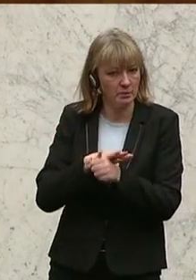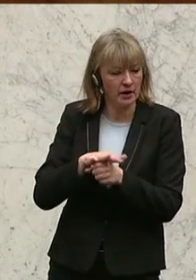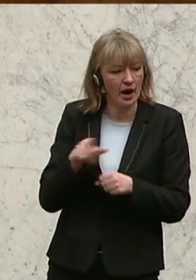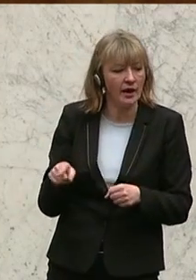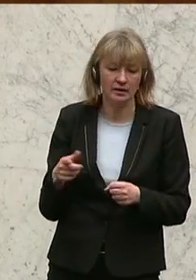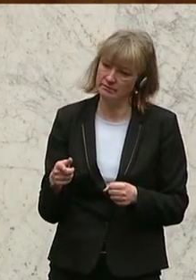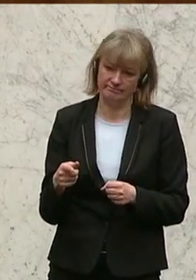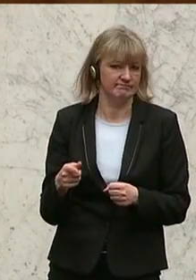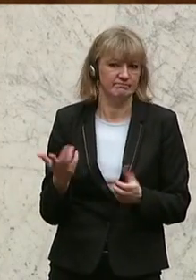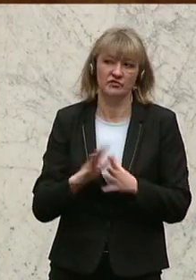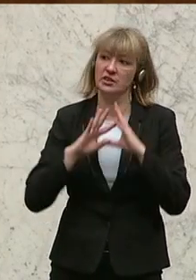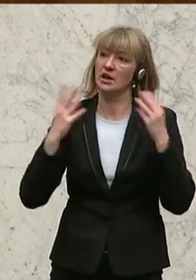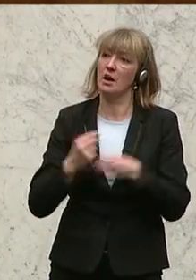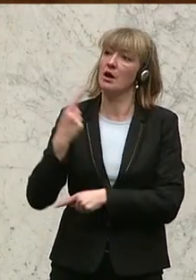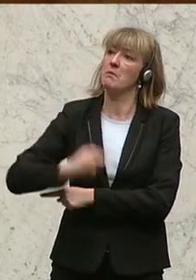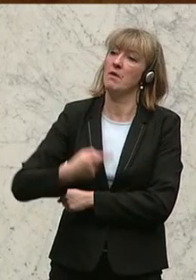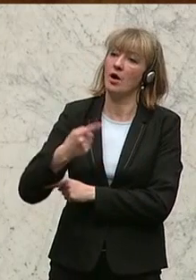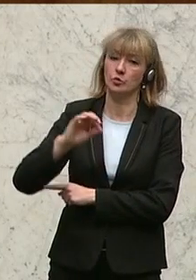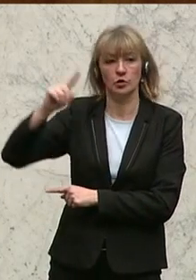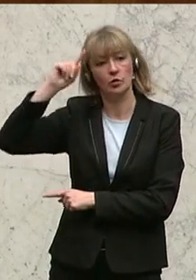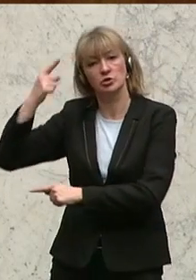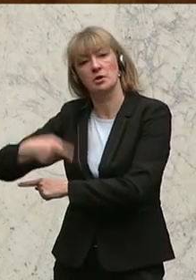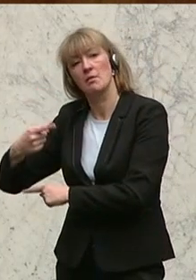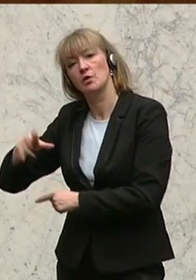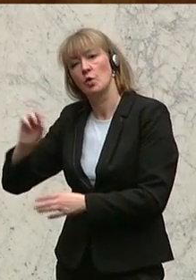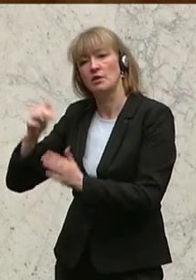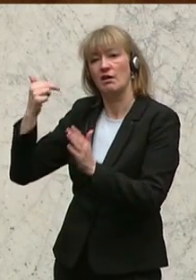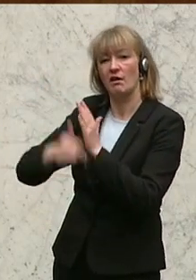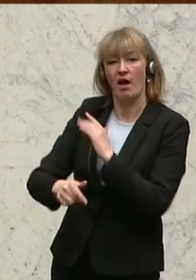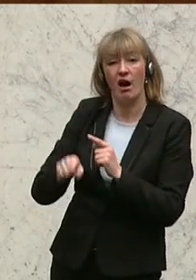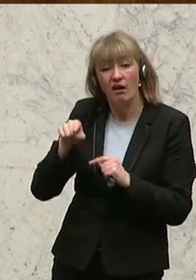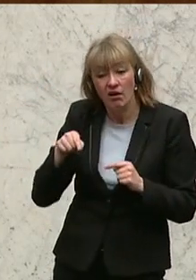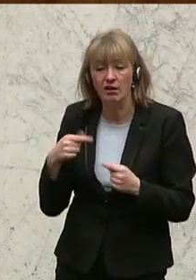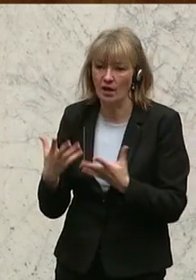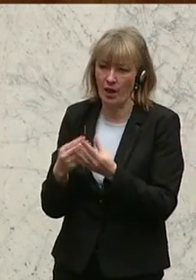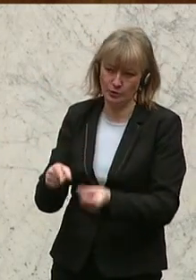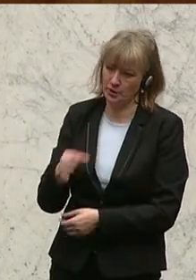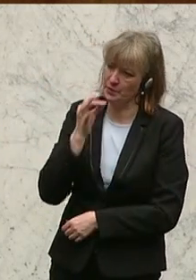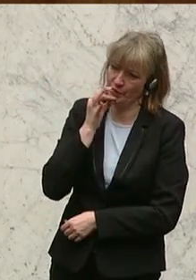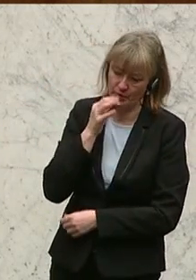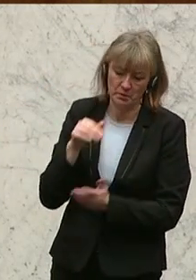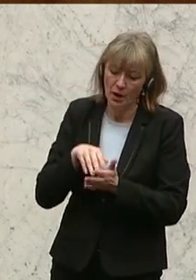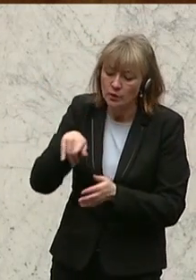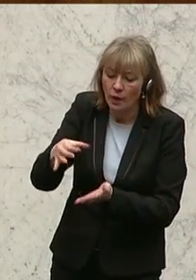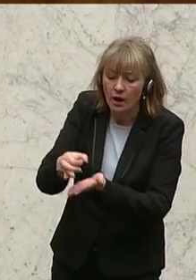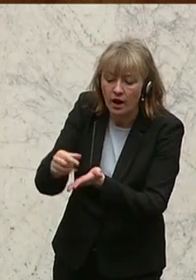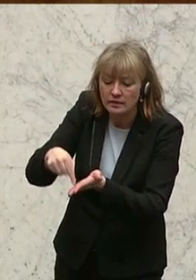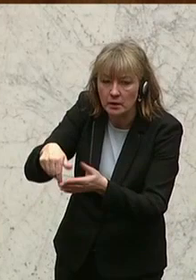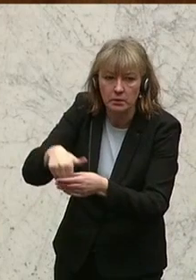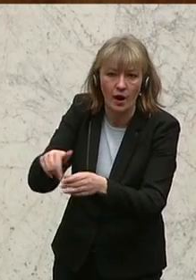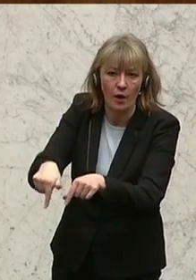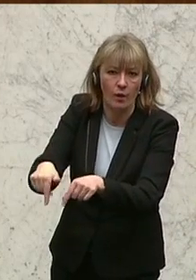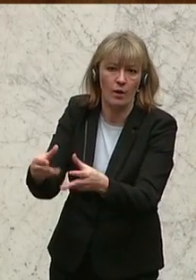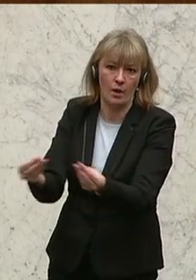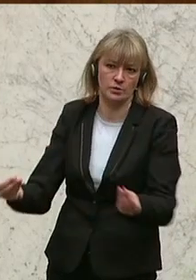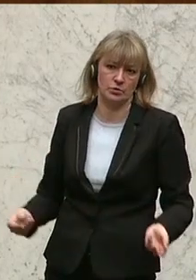nicht mit einer generellen Maut oder deutschen Maut oder mit einer Klage dagegen lösen können. Da braucht es kleinräumige Lösungen. Verhandlungen. Und auch da